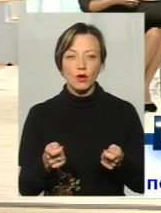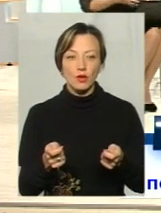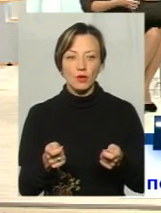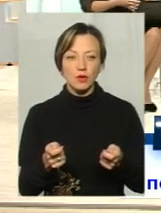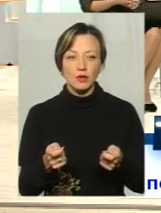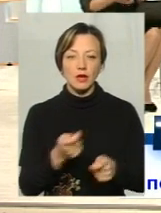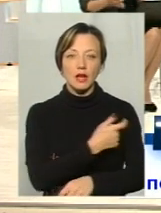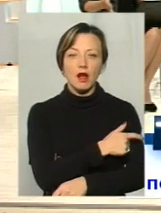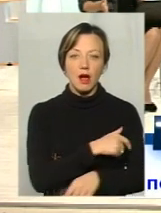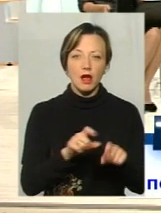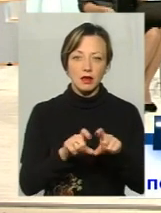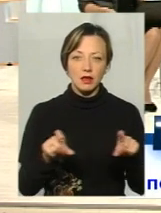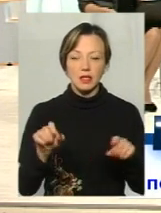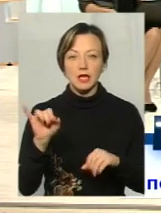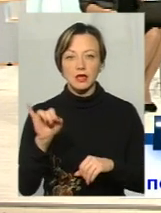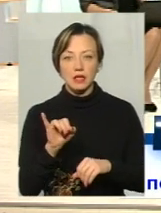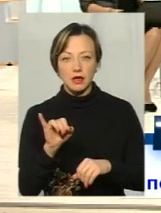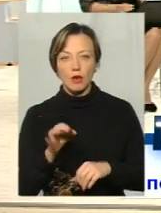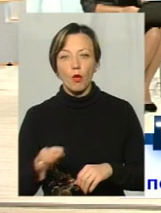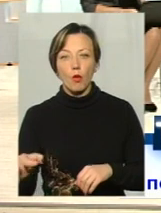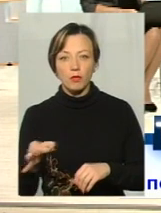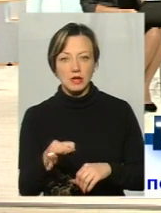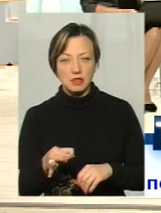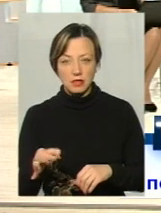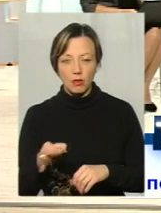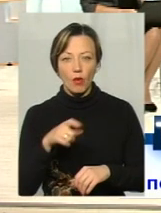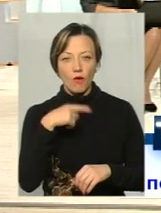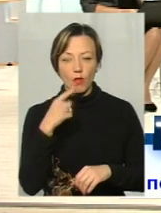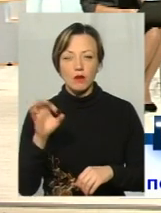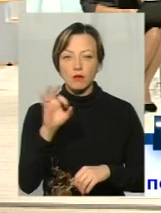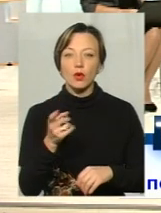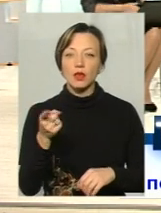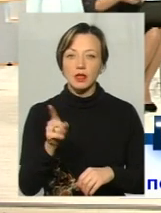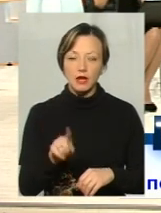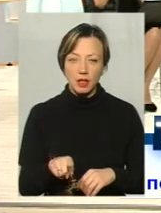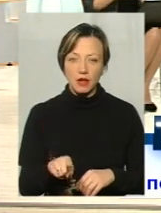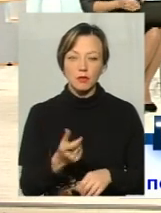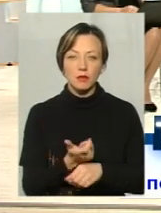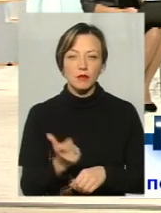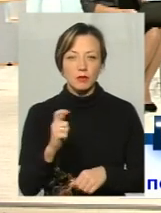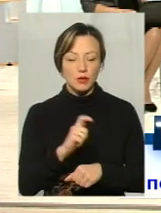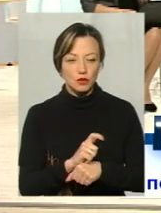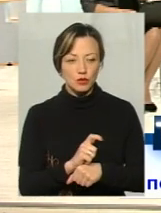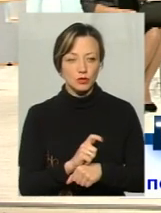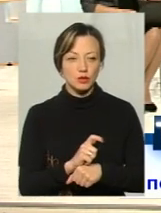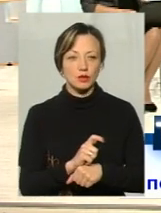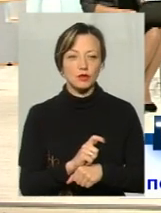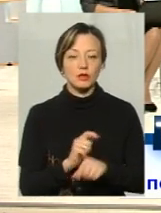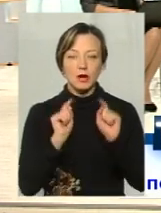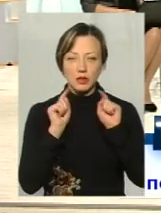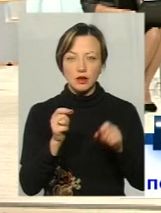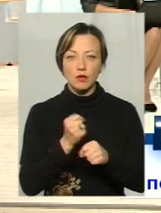там лікарні і області говорить про те, що все ж таки більший акцент